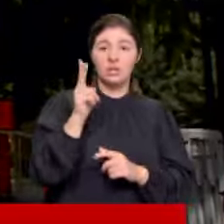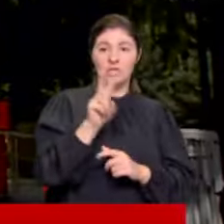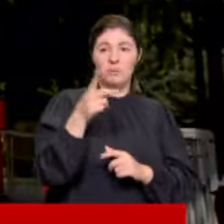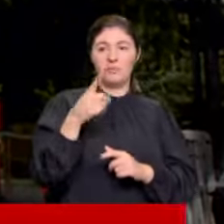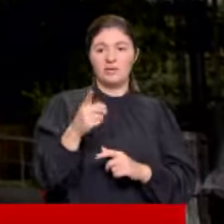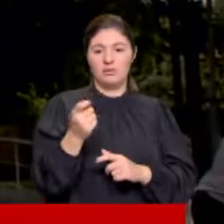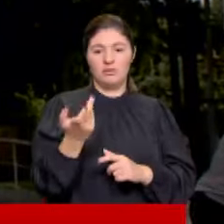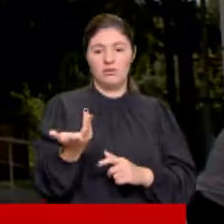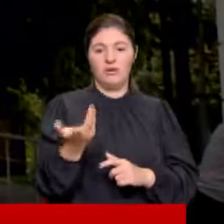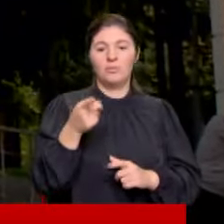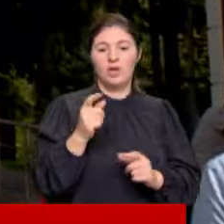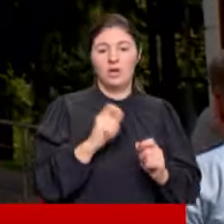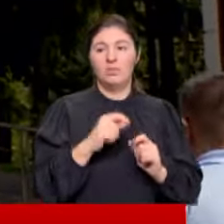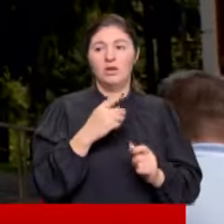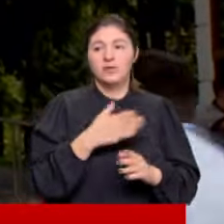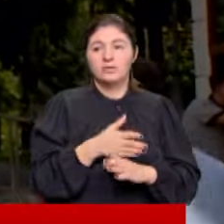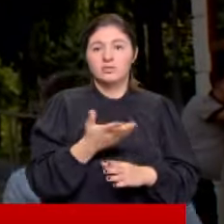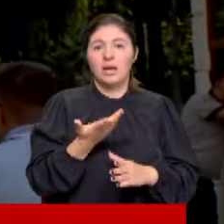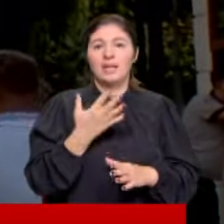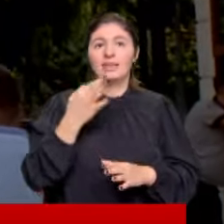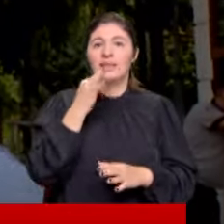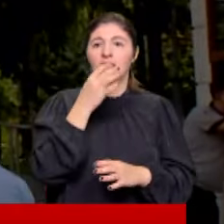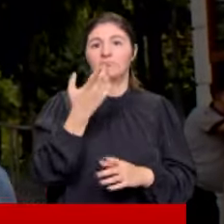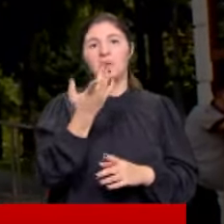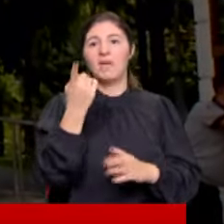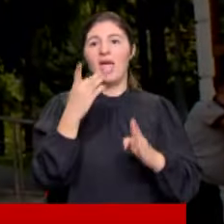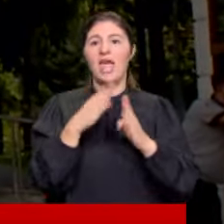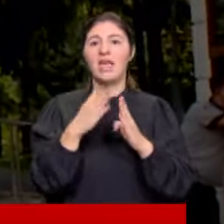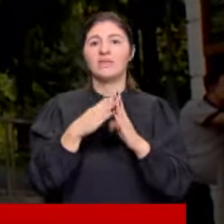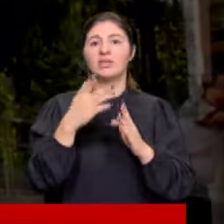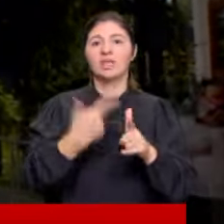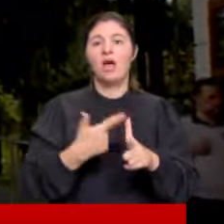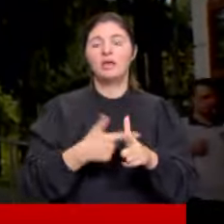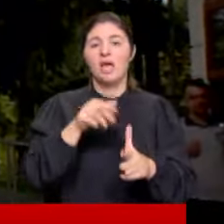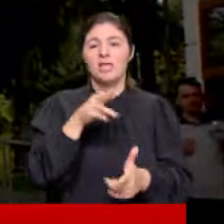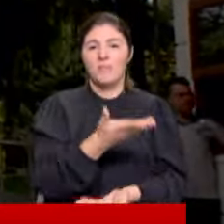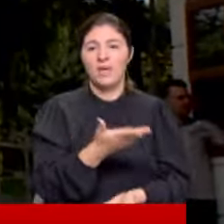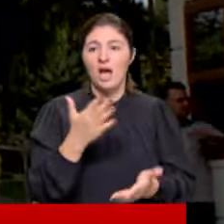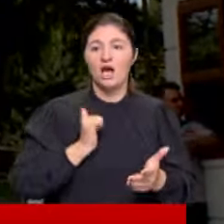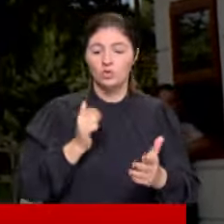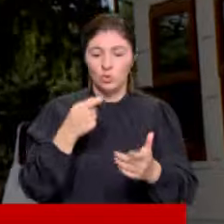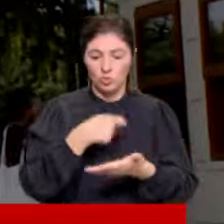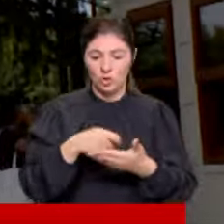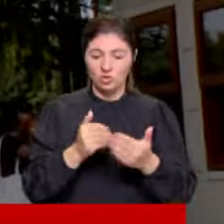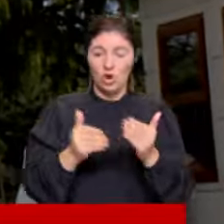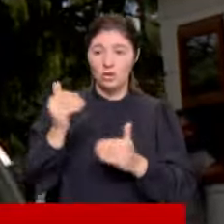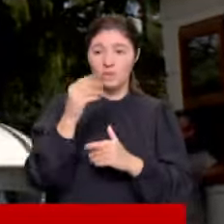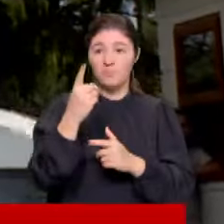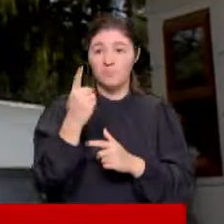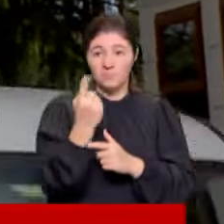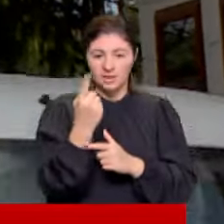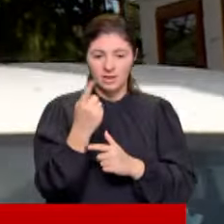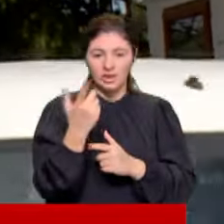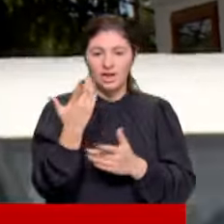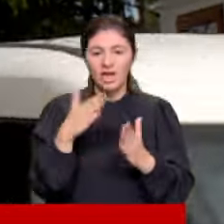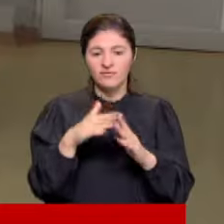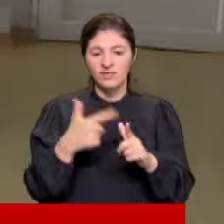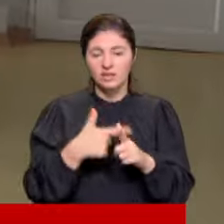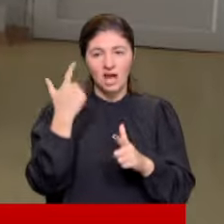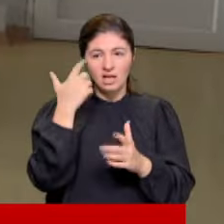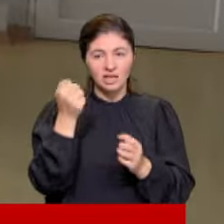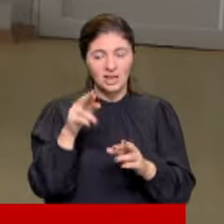20.000 bu ekonomide Aslında neredeyse bir evin aylık kirası gibi bir şey Asgari ücretin üzerinde bir ev kirası akıl alır derecede bir şey